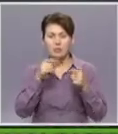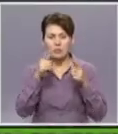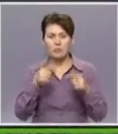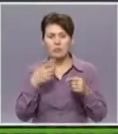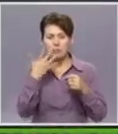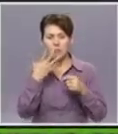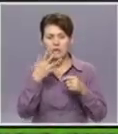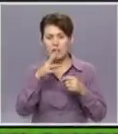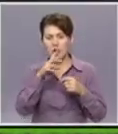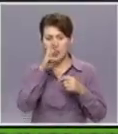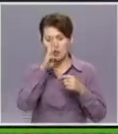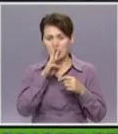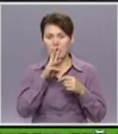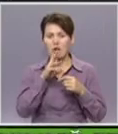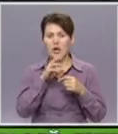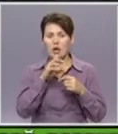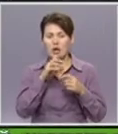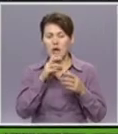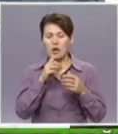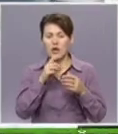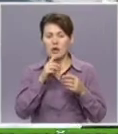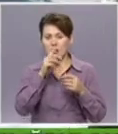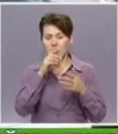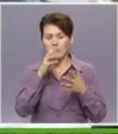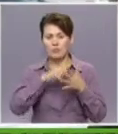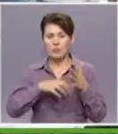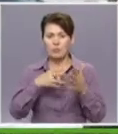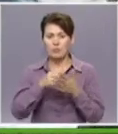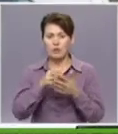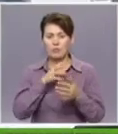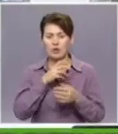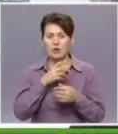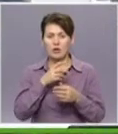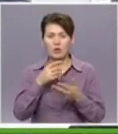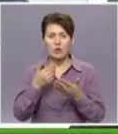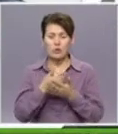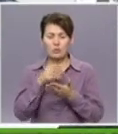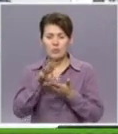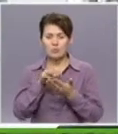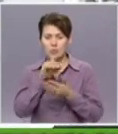айлық есепті көрсеткіш көлемінде айыппұл арқалады. Қайталанбайды, екінші деп отырмын.